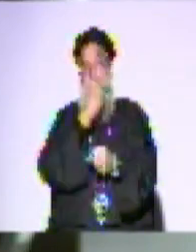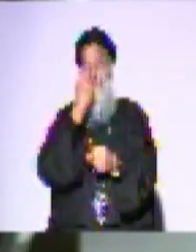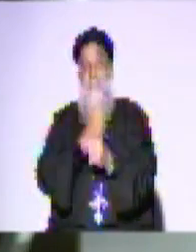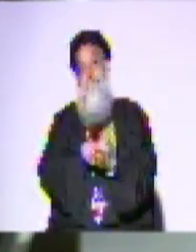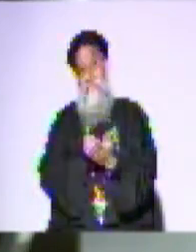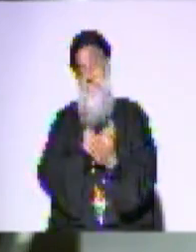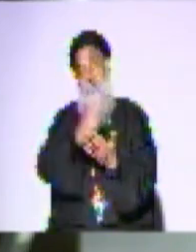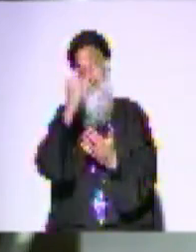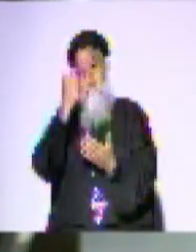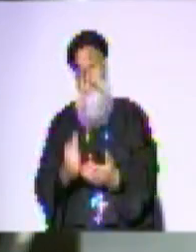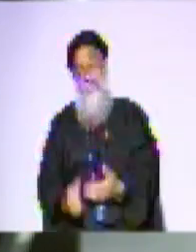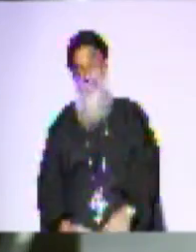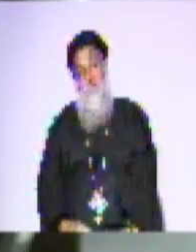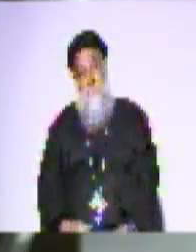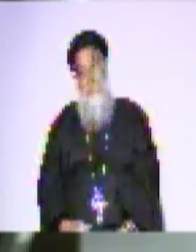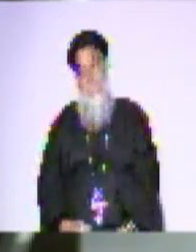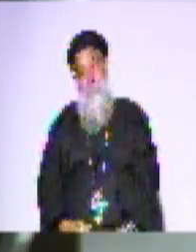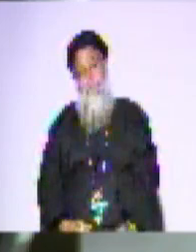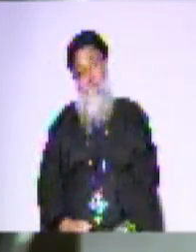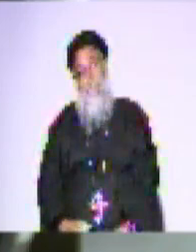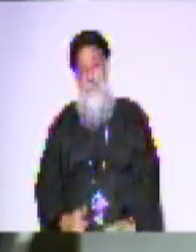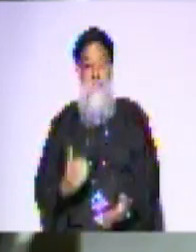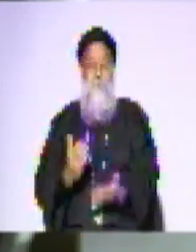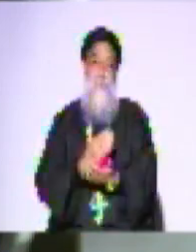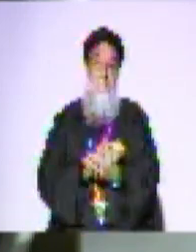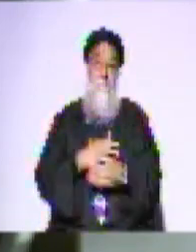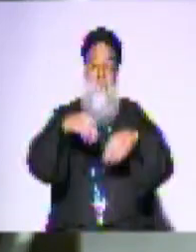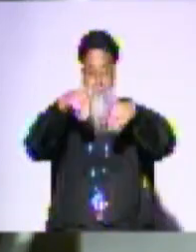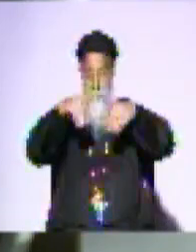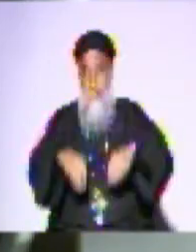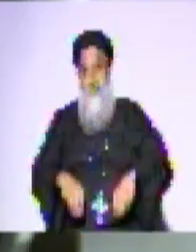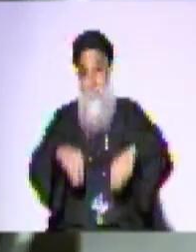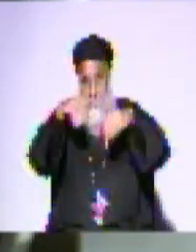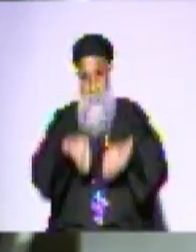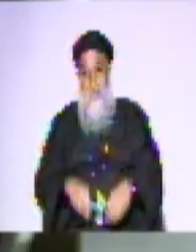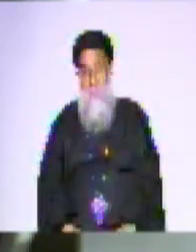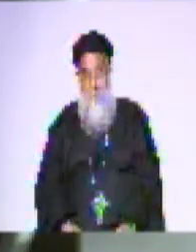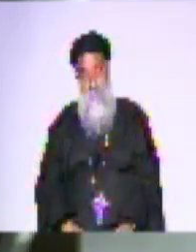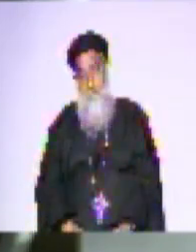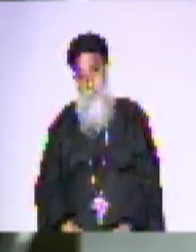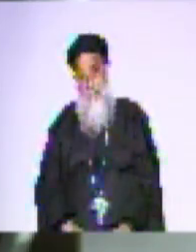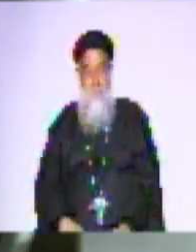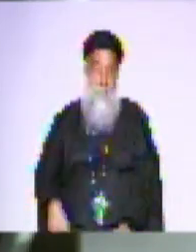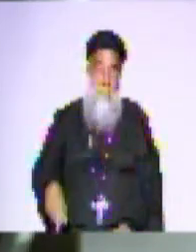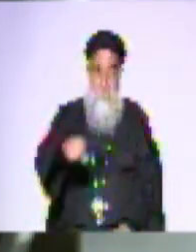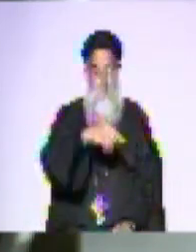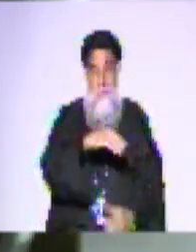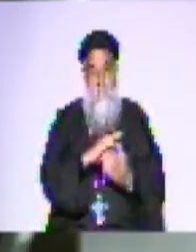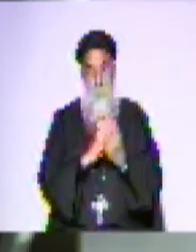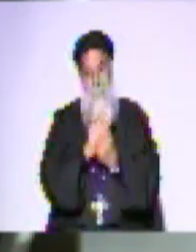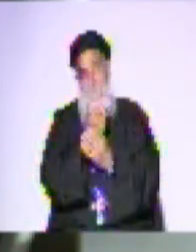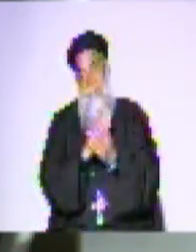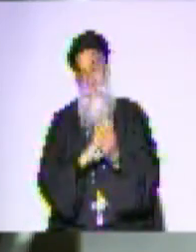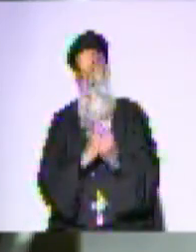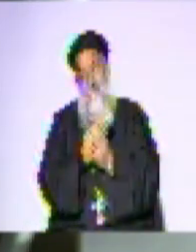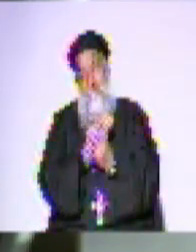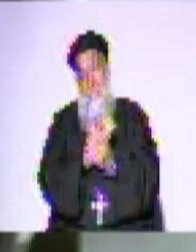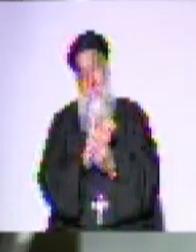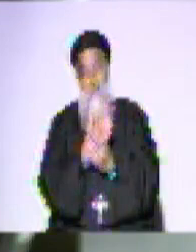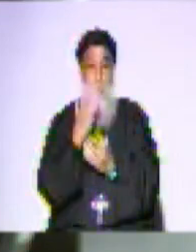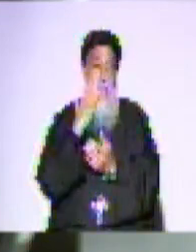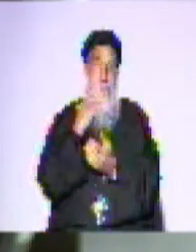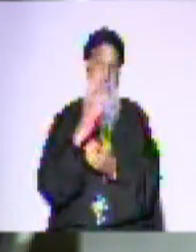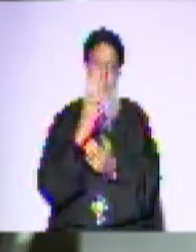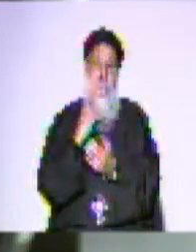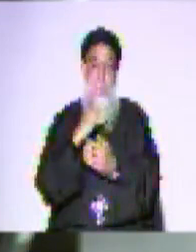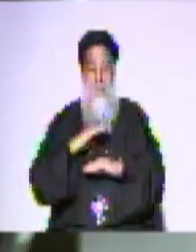فمهم قوي التوبة قبل المعمودية. طبعا لما بيكون طفل صغير يعني